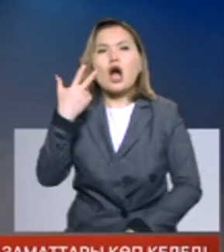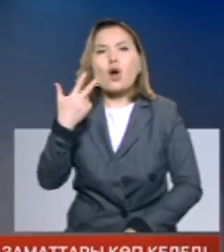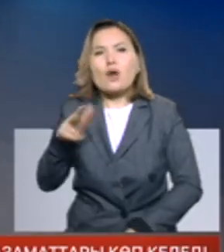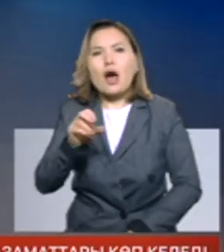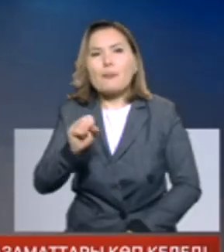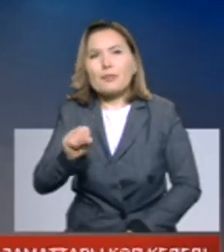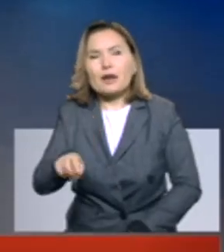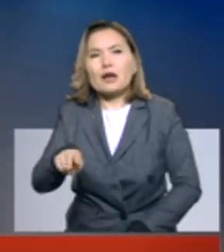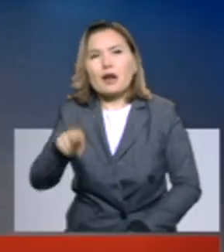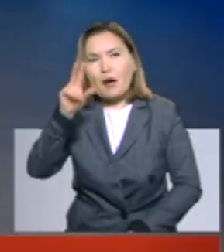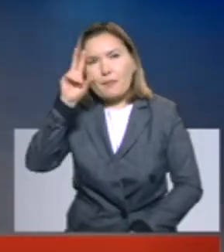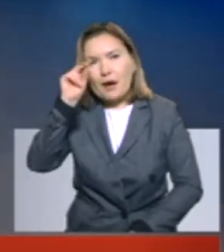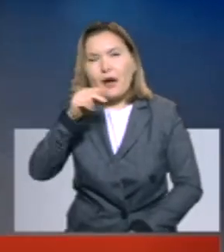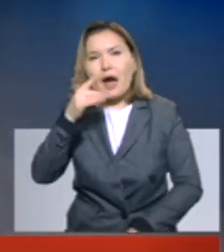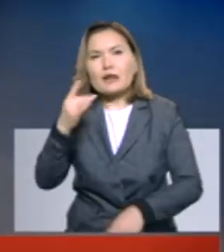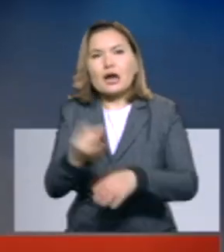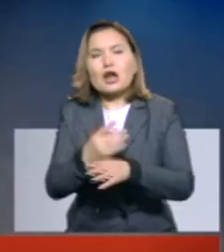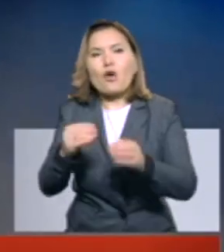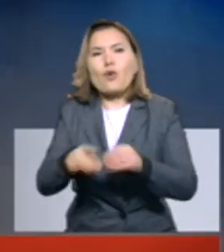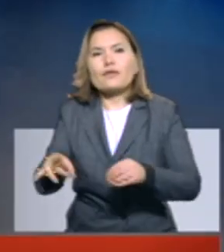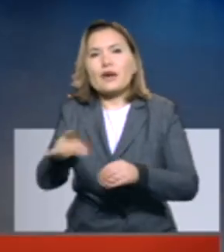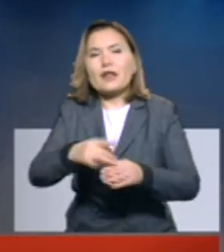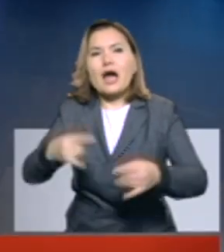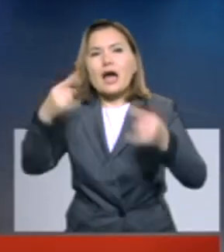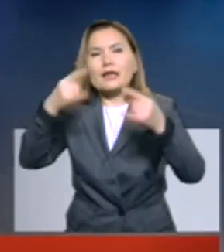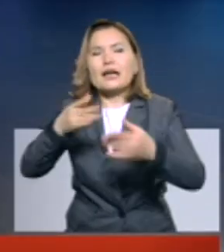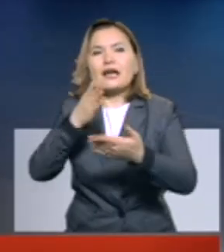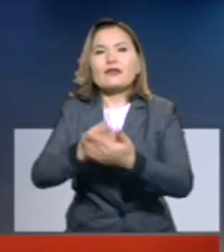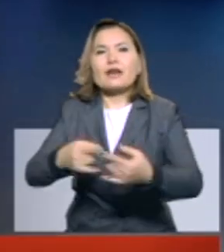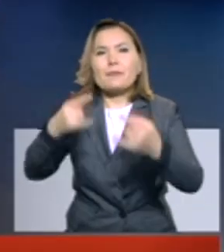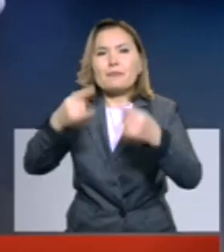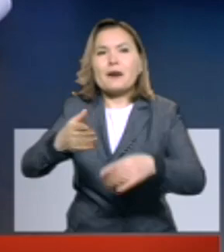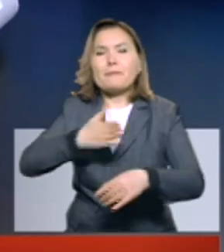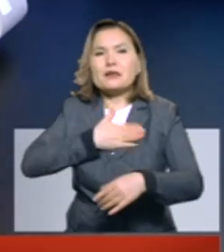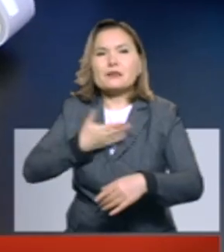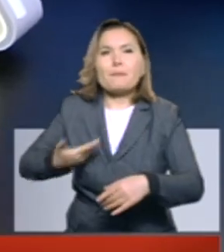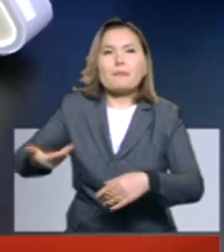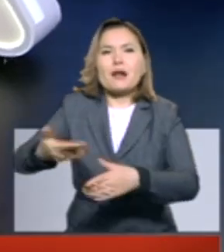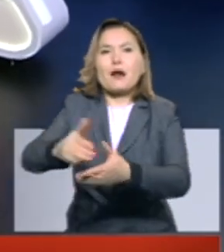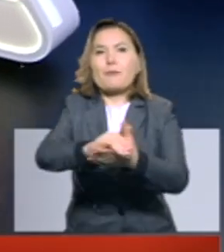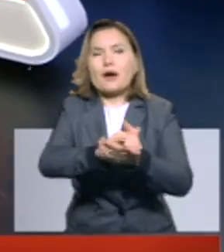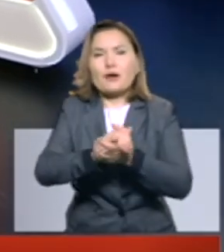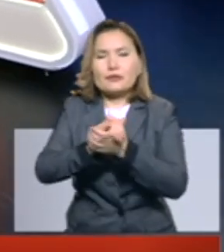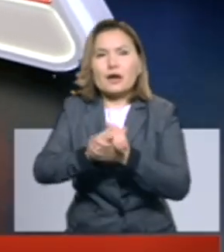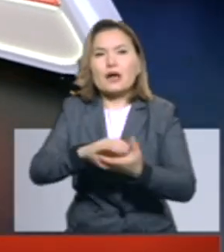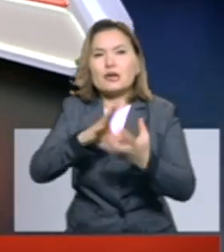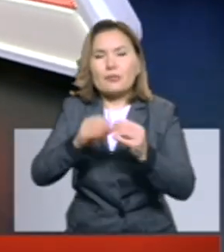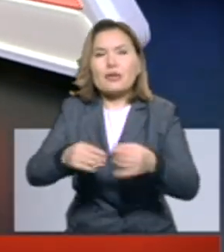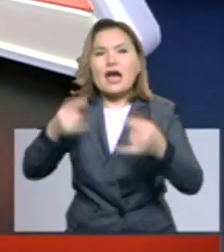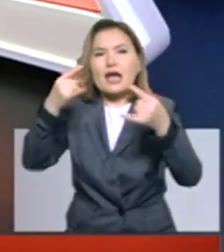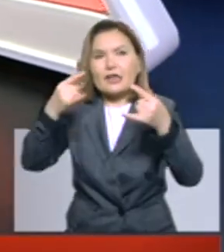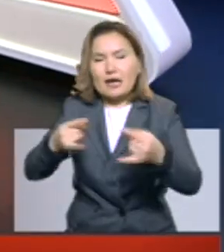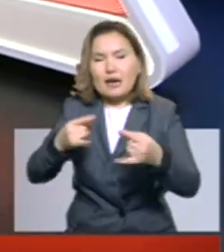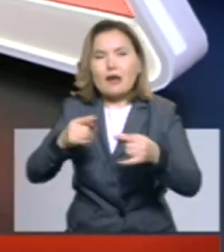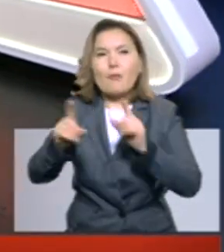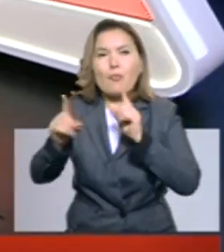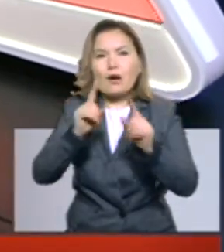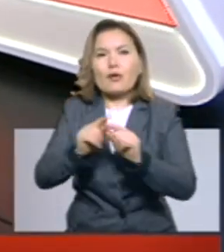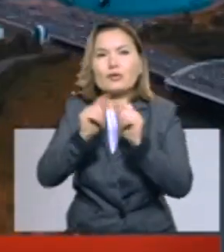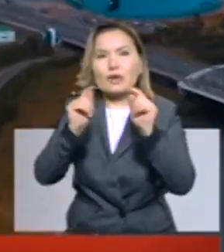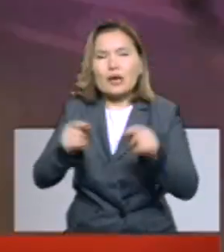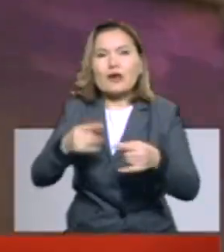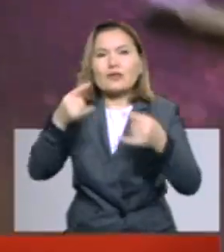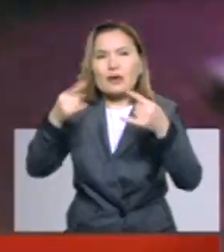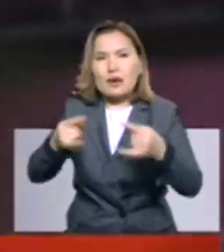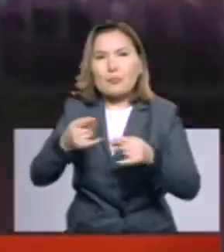30 сәуір алғаш рет 10 республикалық телеарнаның тікелей эфирінде біз біргеміз жалпыұлттық телемарафон өтеді.